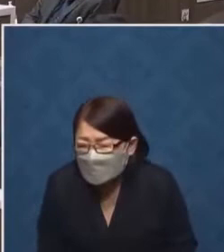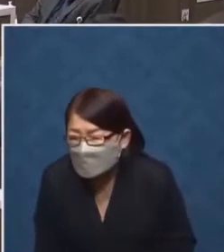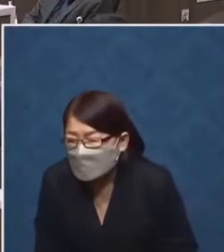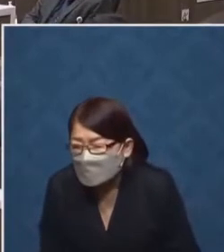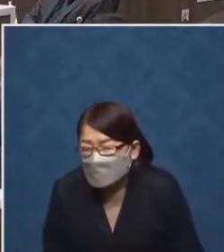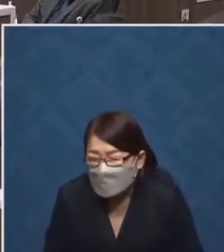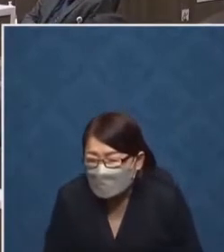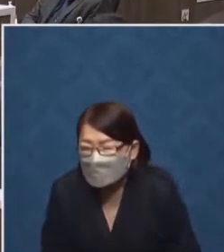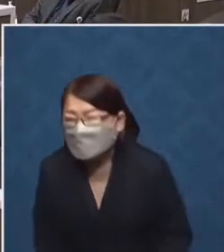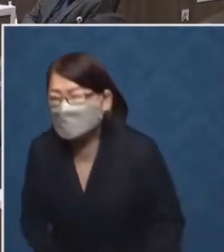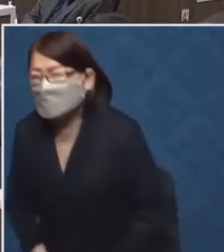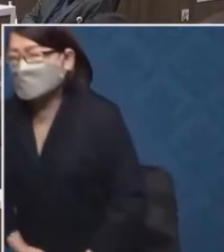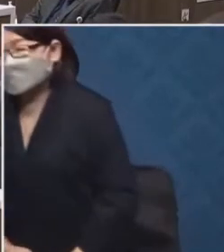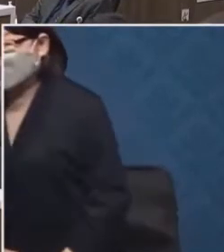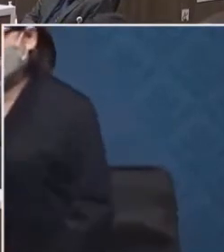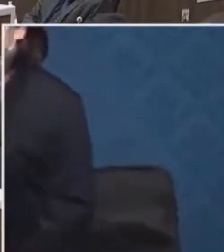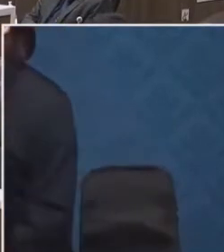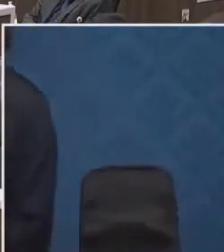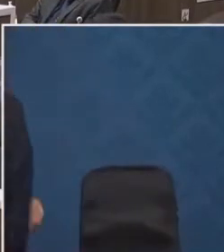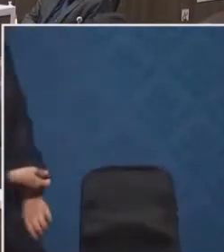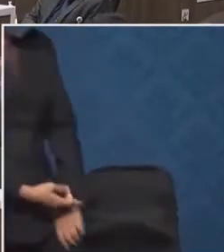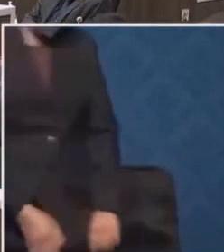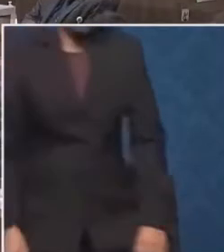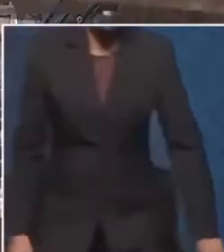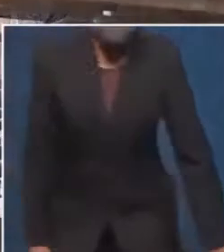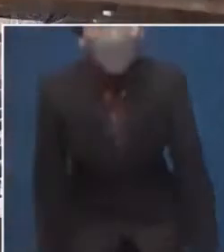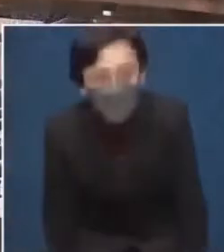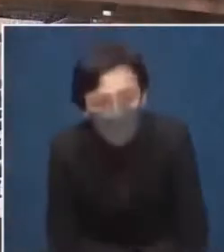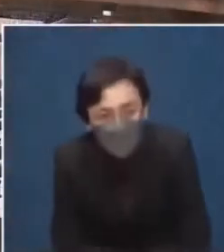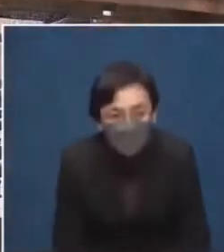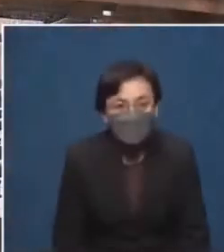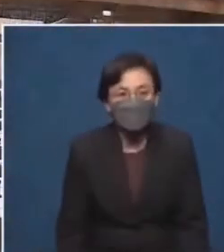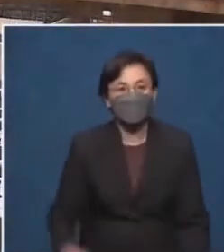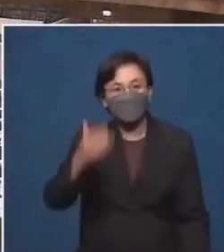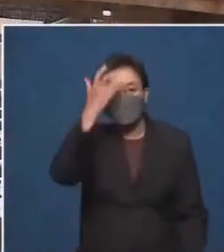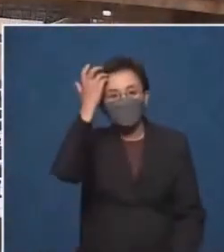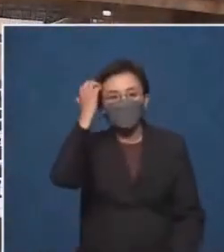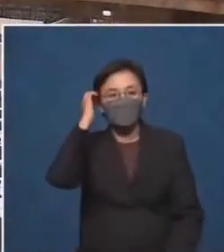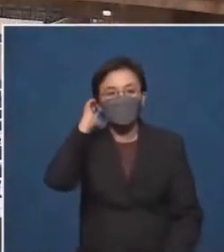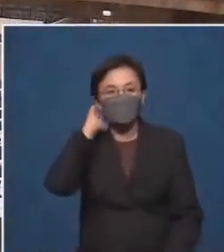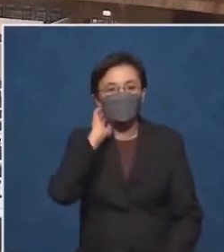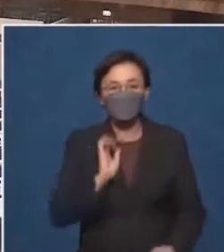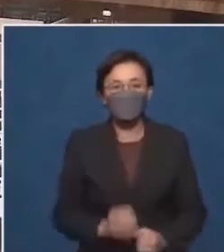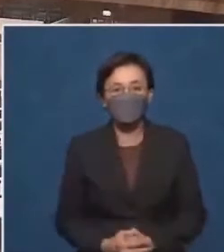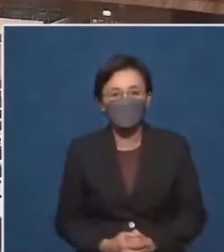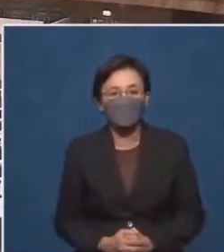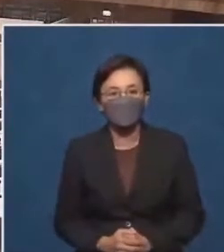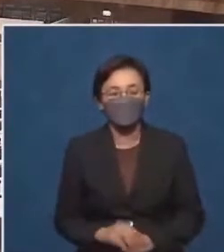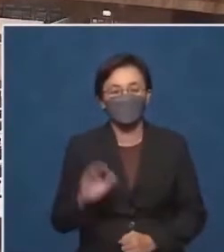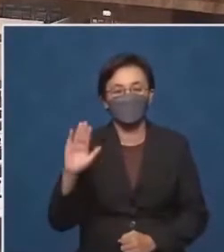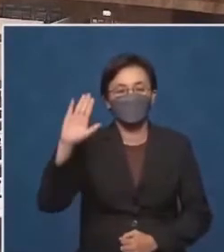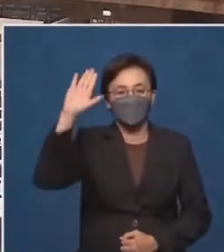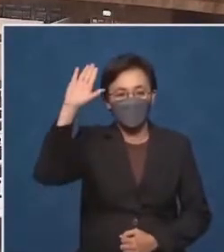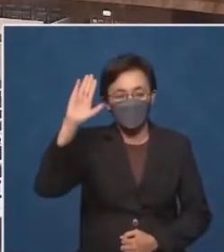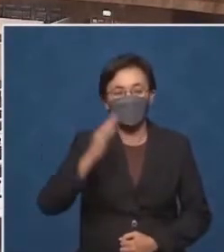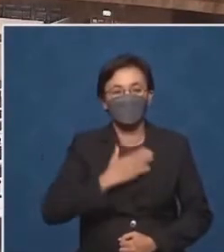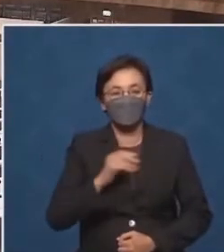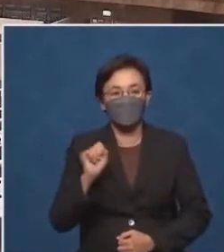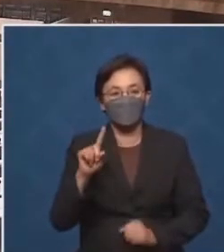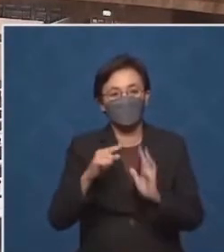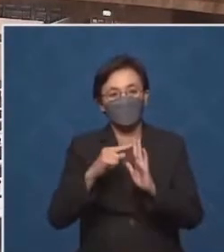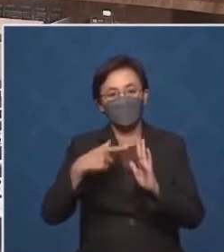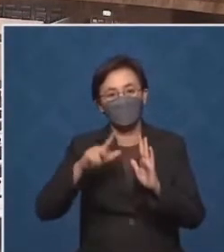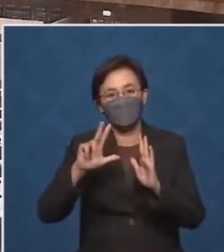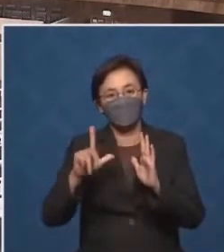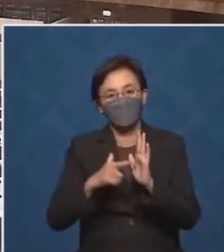เชิครัเชครัีั จะได้แวกินนหนเชเชิญกันสุชัผมสุปชัยใส